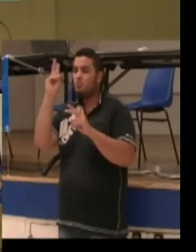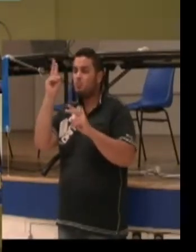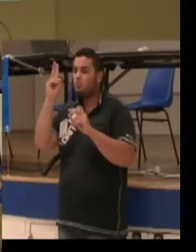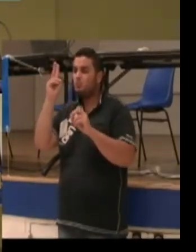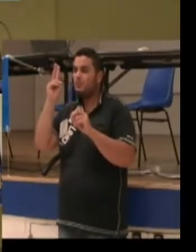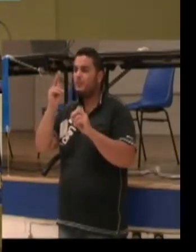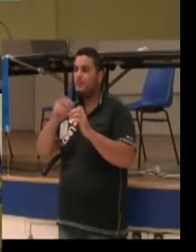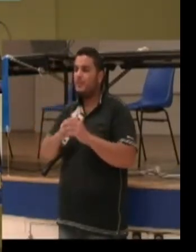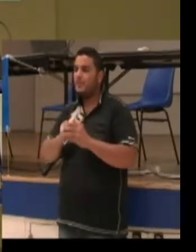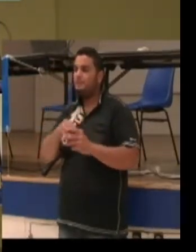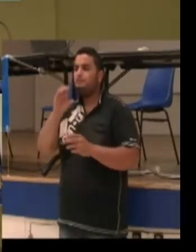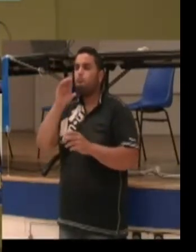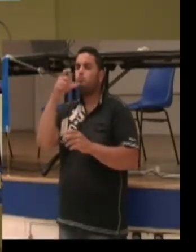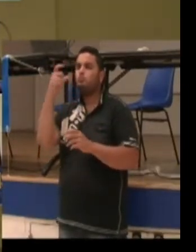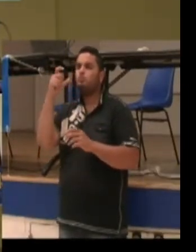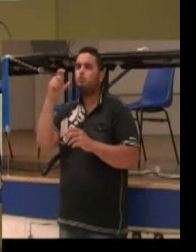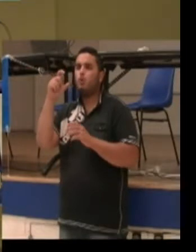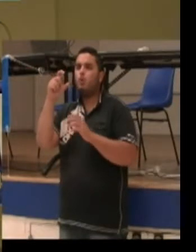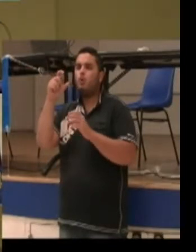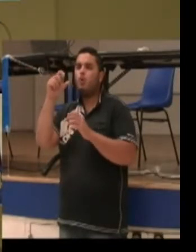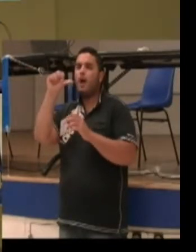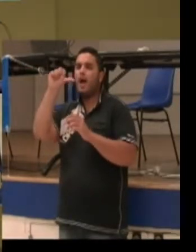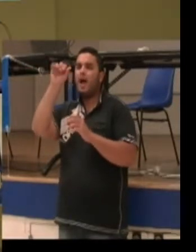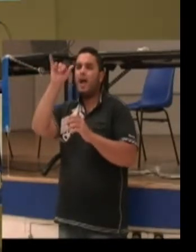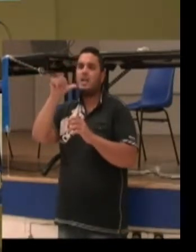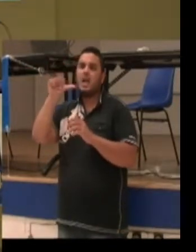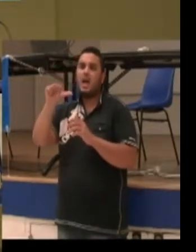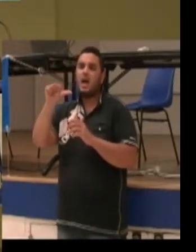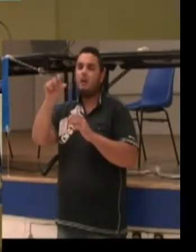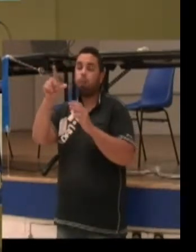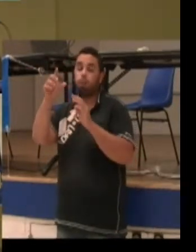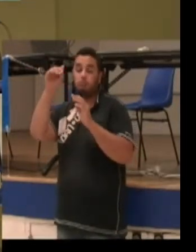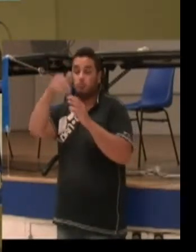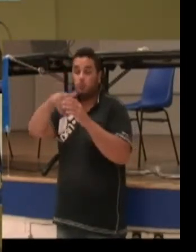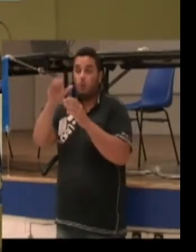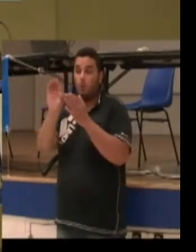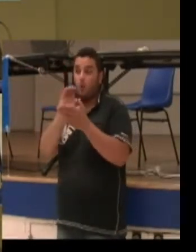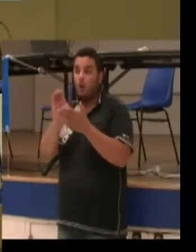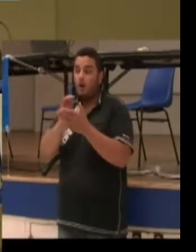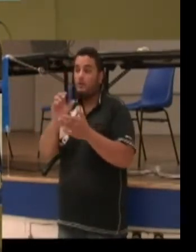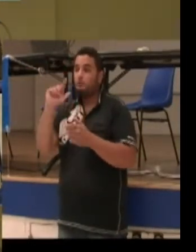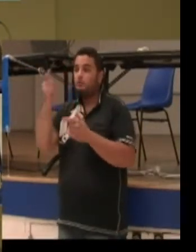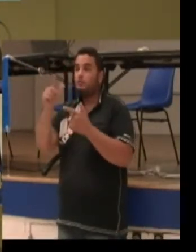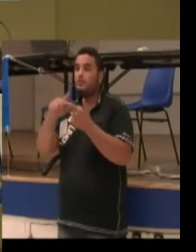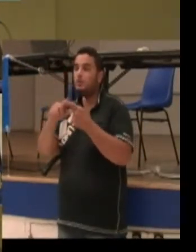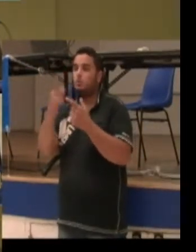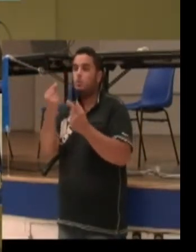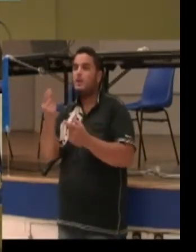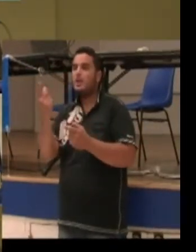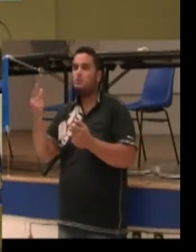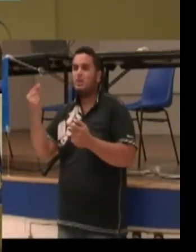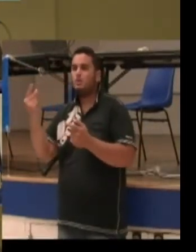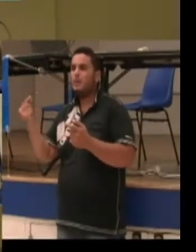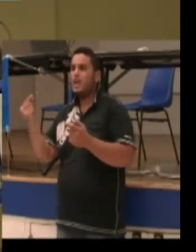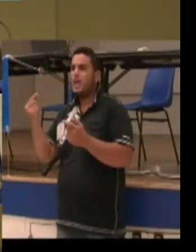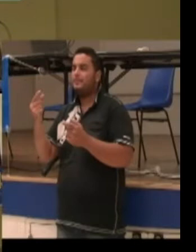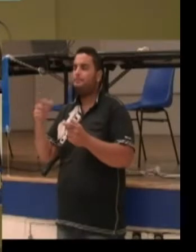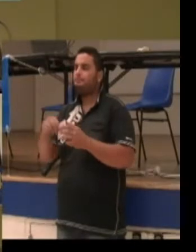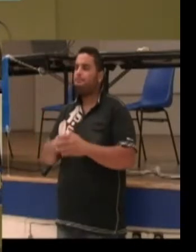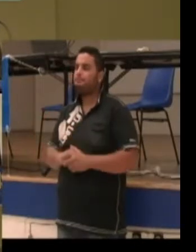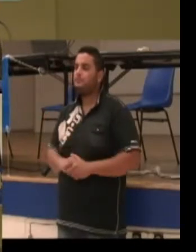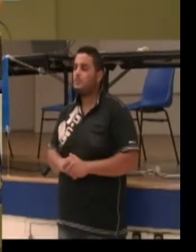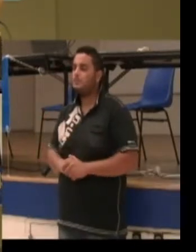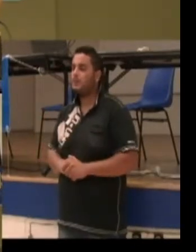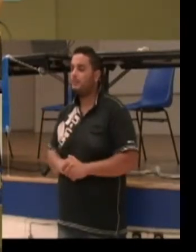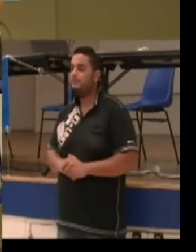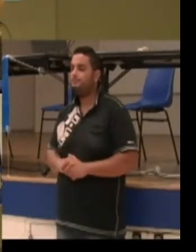plus de 100 ayats à peu près, à la place des évangiles. Ok ? Al-Mathani, il est dédoublé. Il est dédoublé, Al-Mathani,